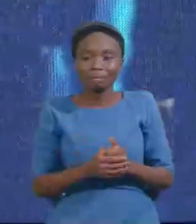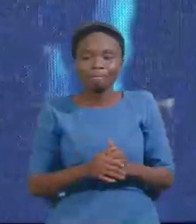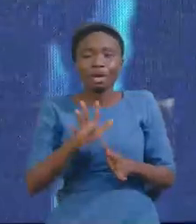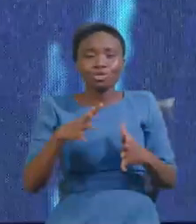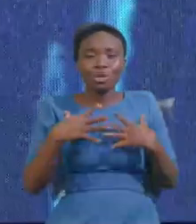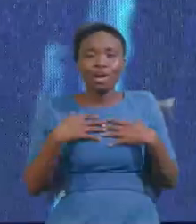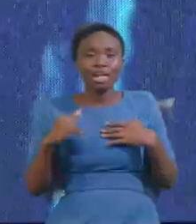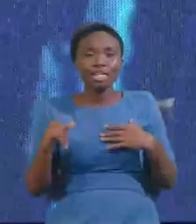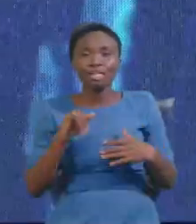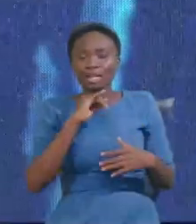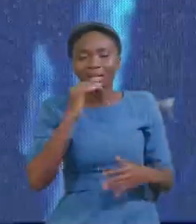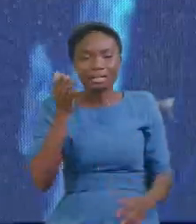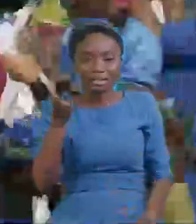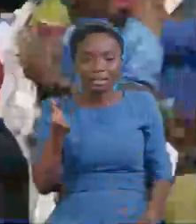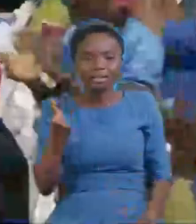Ton miracle est déjà là.